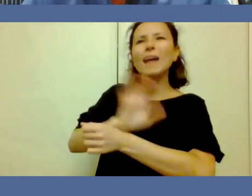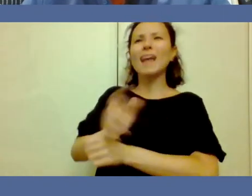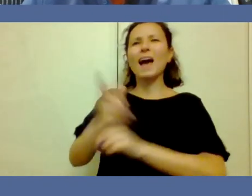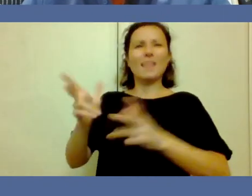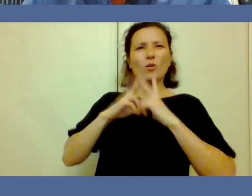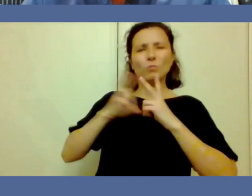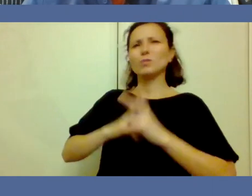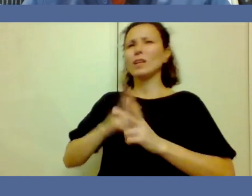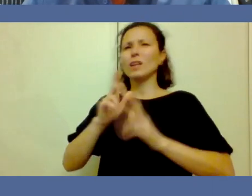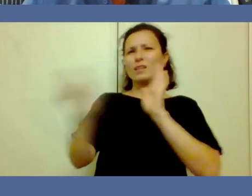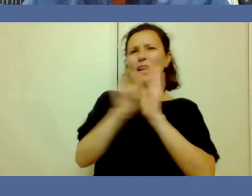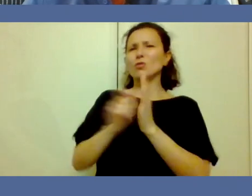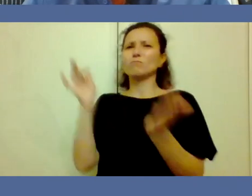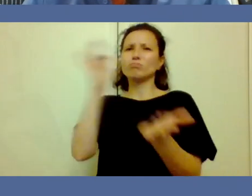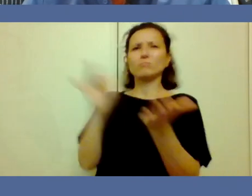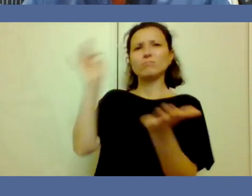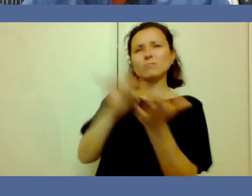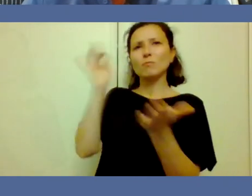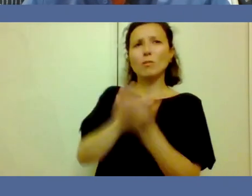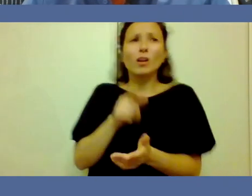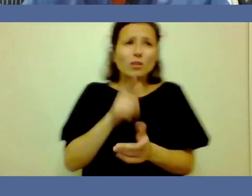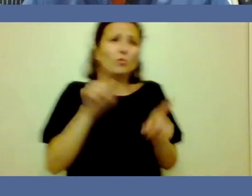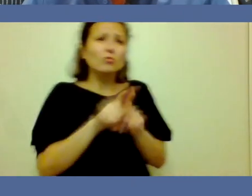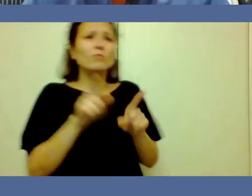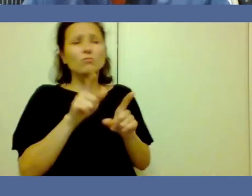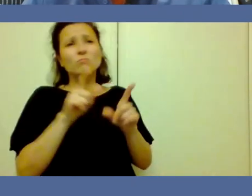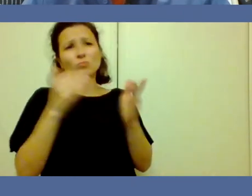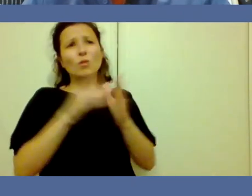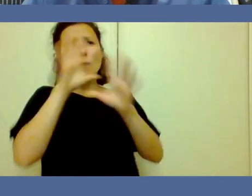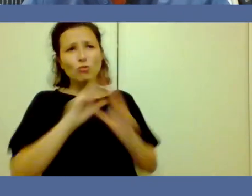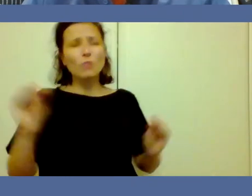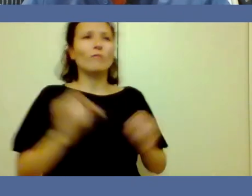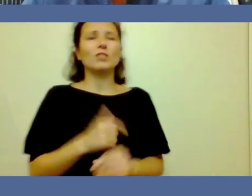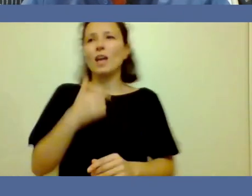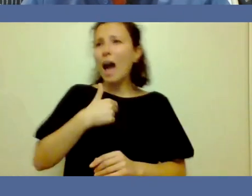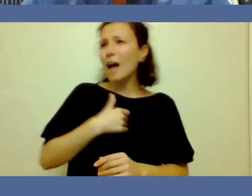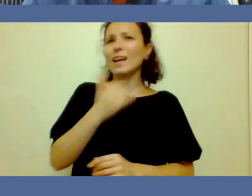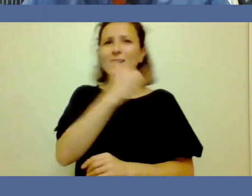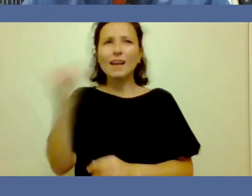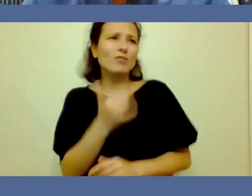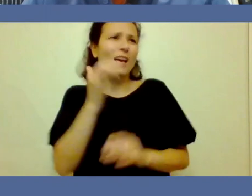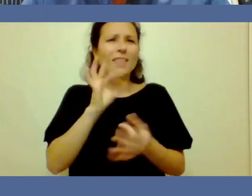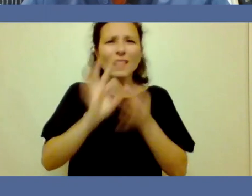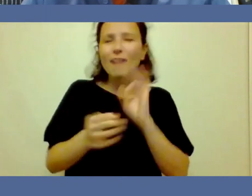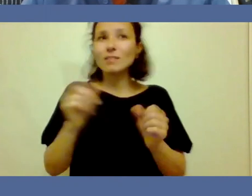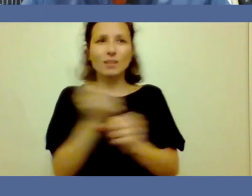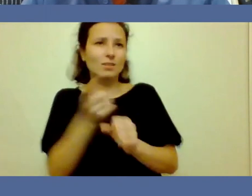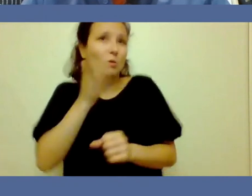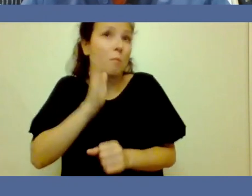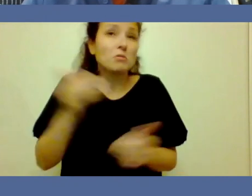mają i tyle. A ja za każdym razem, chociaż będzie ryzyko i chociaż, nie wiem, będzie zupełnie inaczej, mogę się